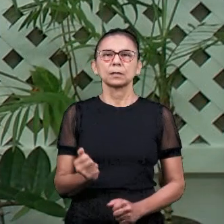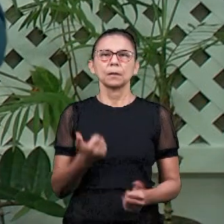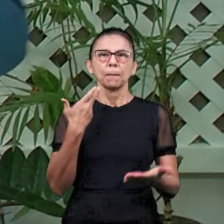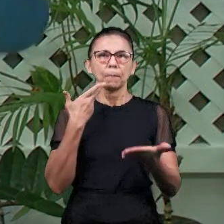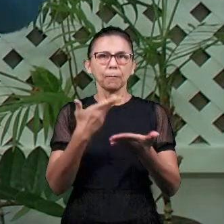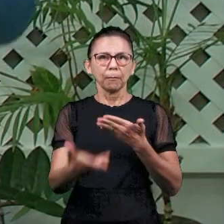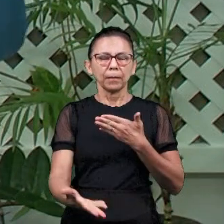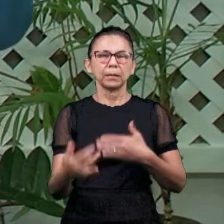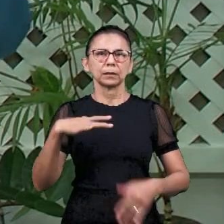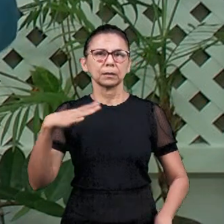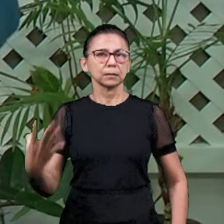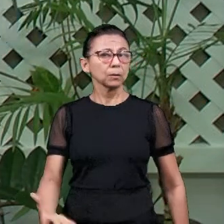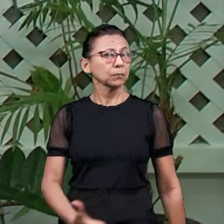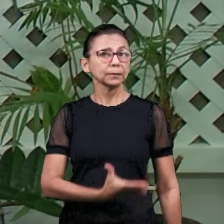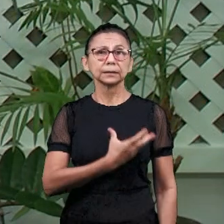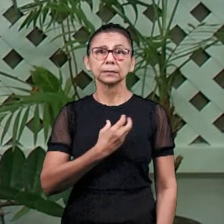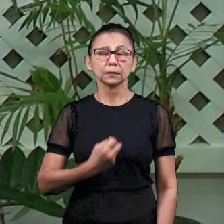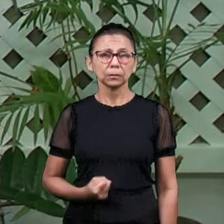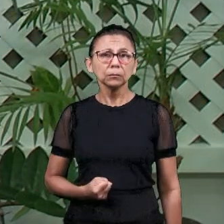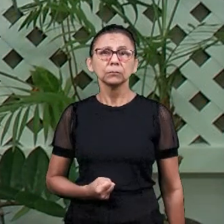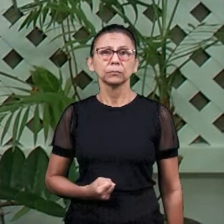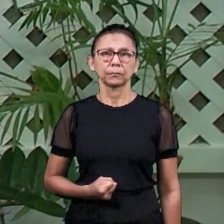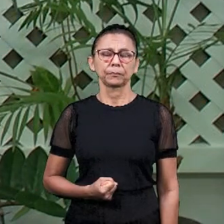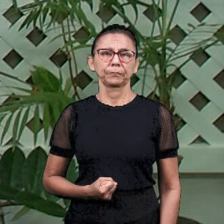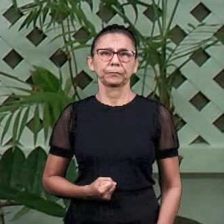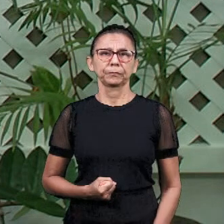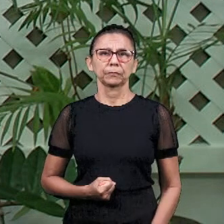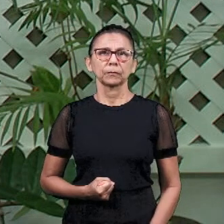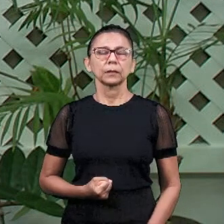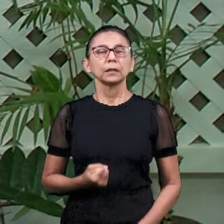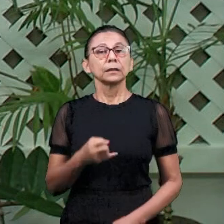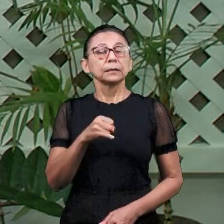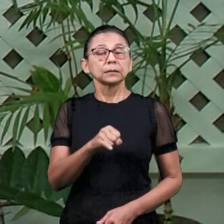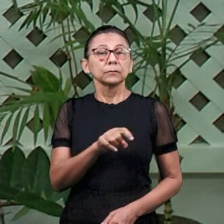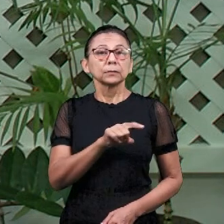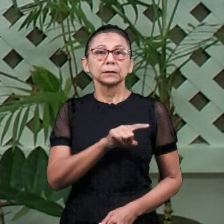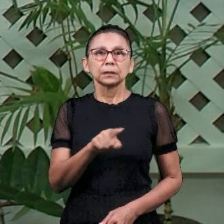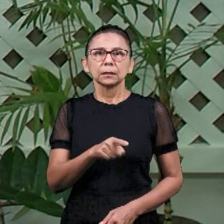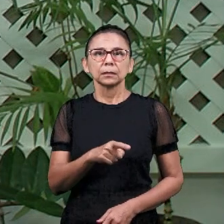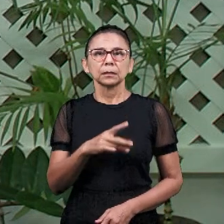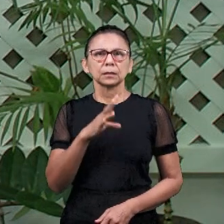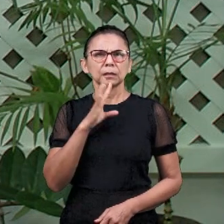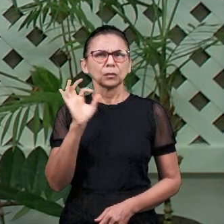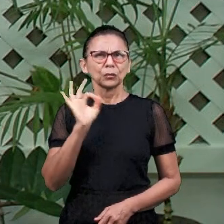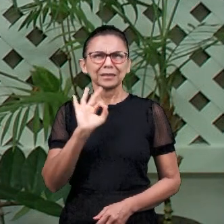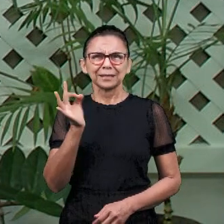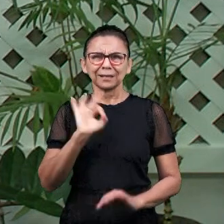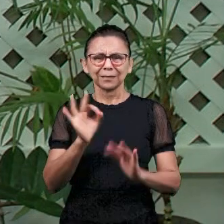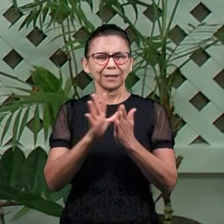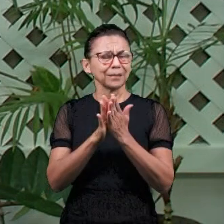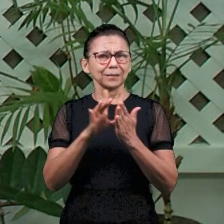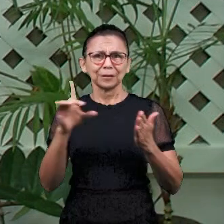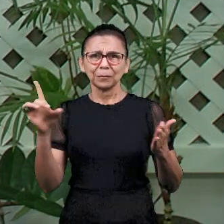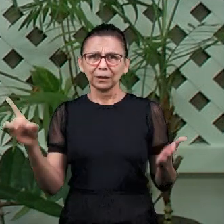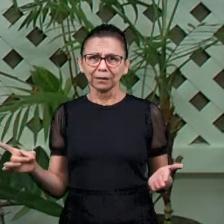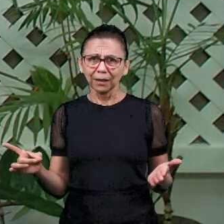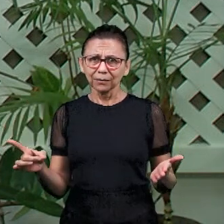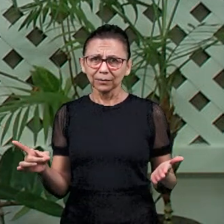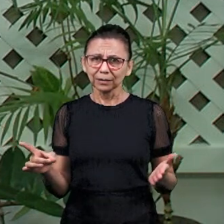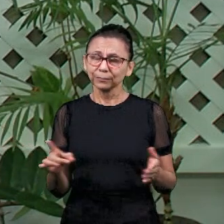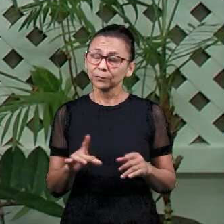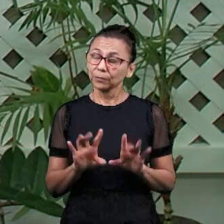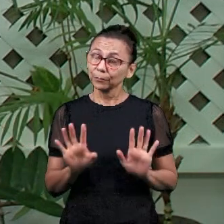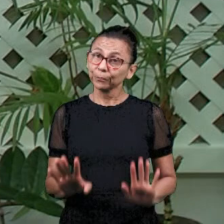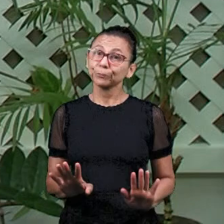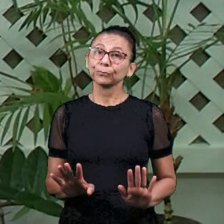cela. Et si vous n'êtes pas dans la parole, nous prenons en compte cela, eh bien, vous allez être touché dans un